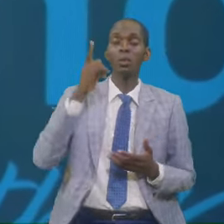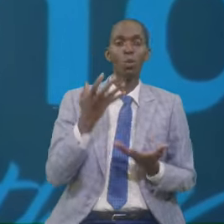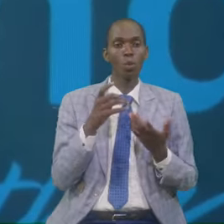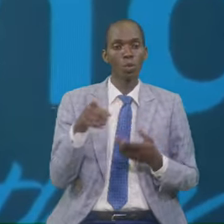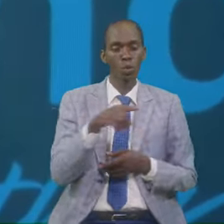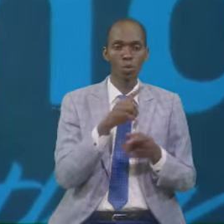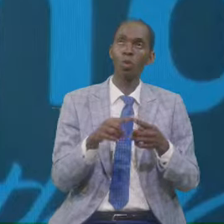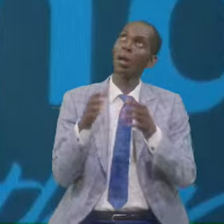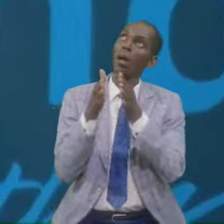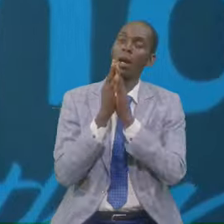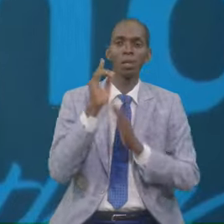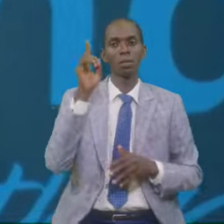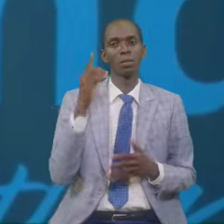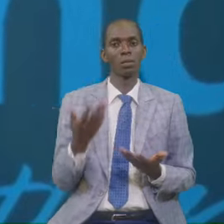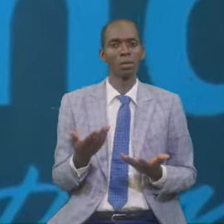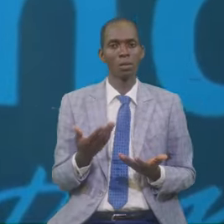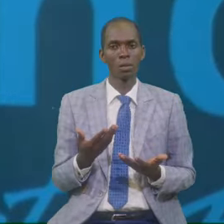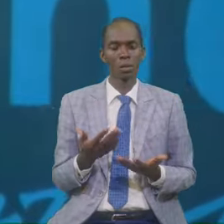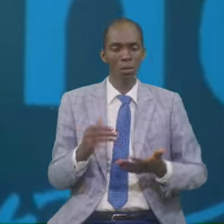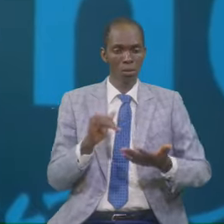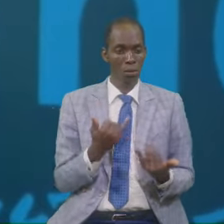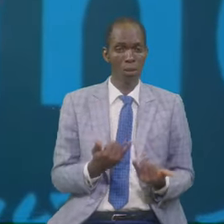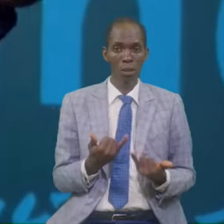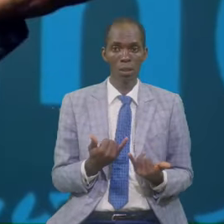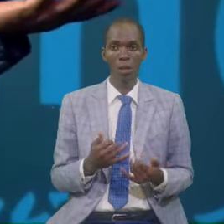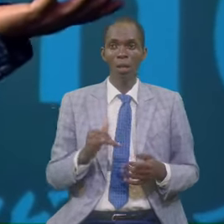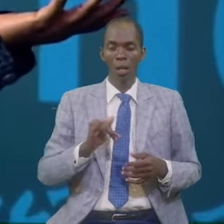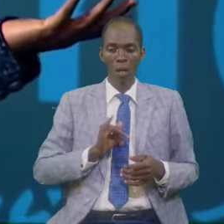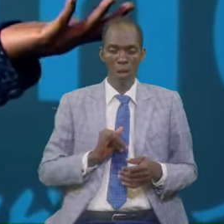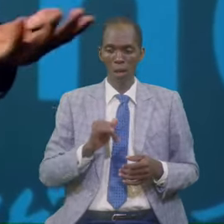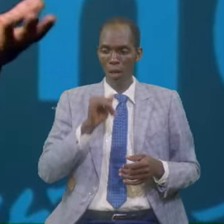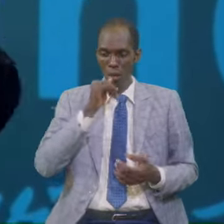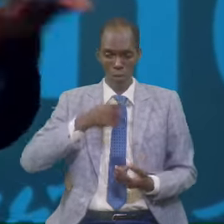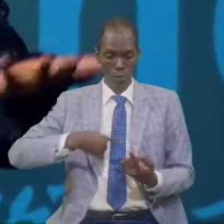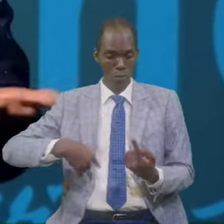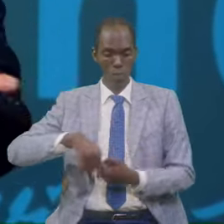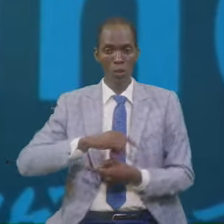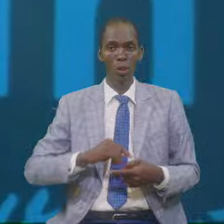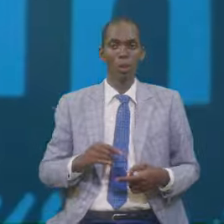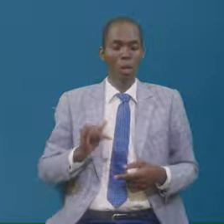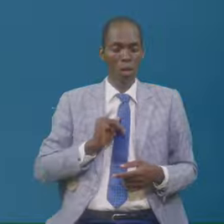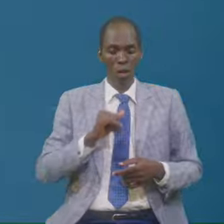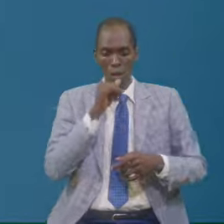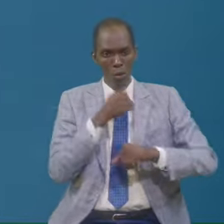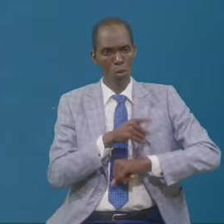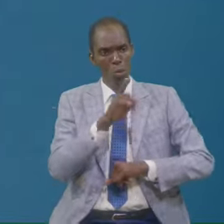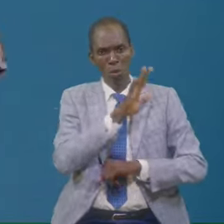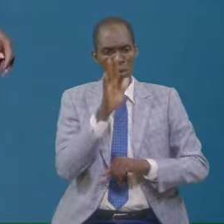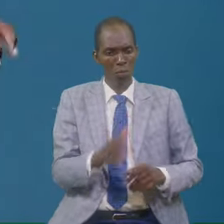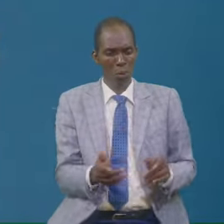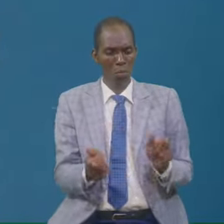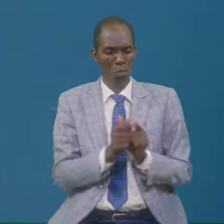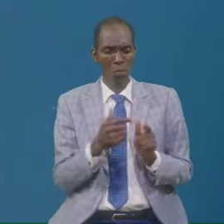That lawyer in town will not just say, I'm defending you. You didn't even get to him. You didn't look at him. You didn't ask